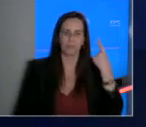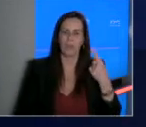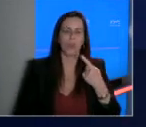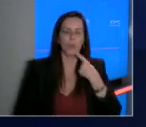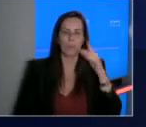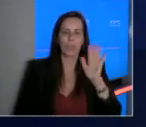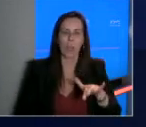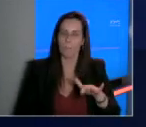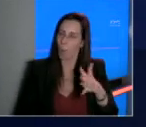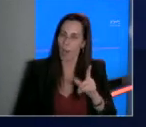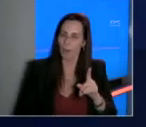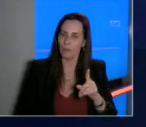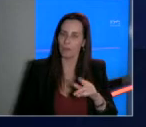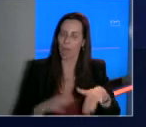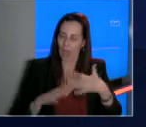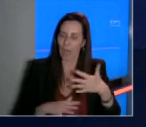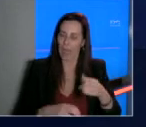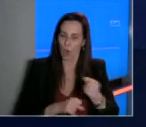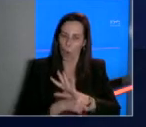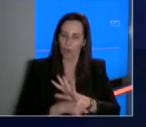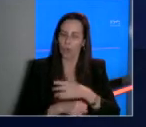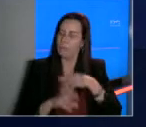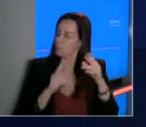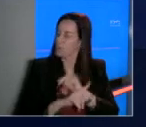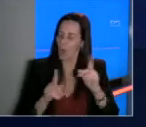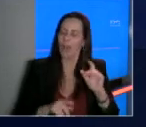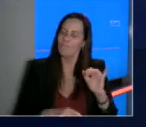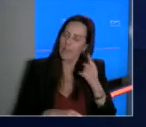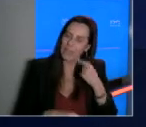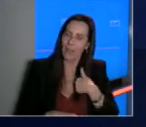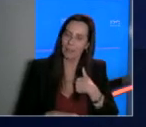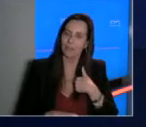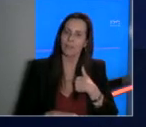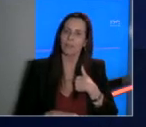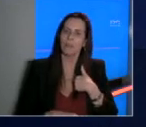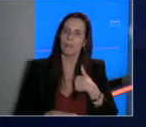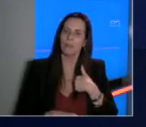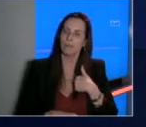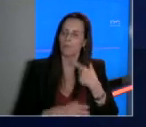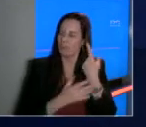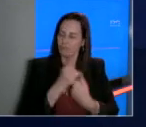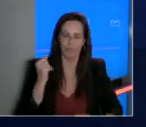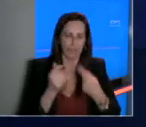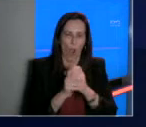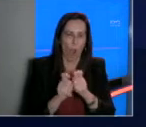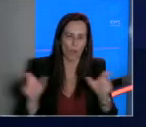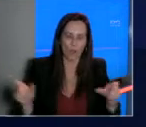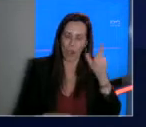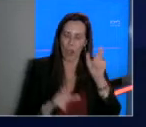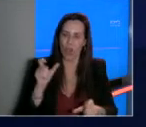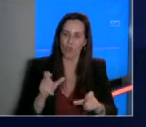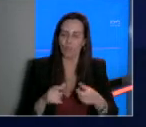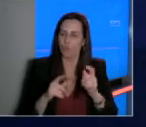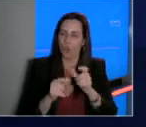אנחנו מדברים על כנראה, מיד אחרי משבר הקורונה, אני מקווה שלא, אבל כנראה, לפי הערכות, פושטי רגל בהמונים, אנשים שהם